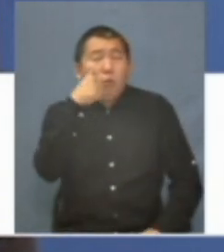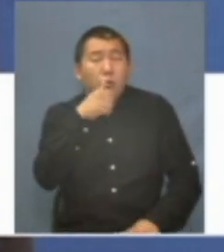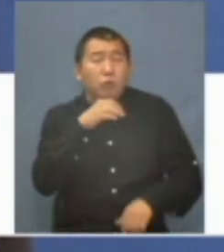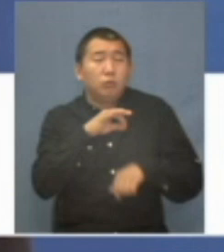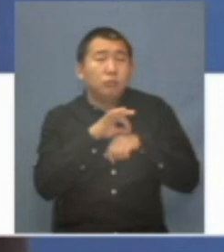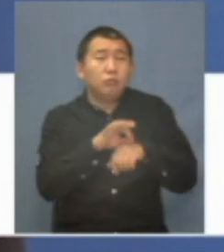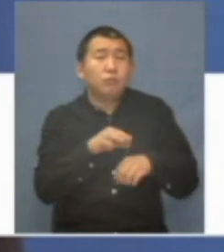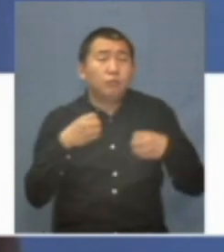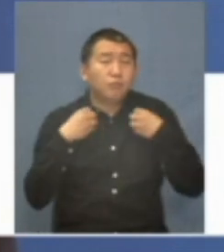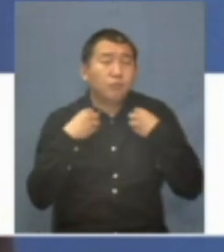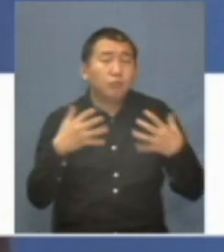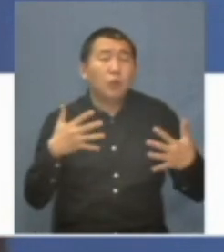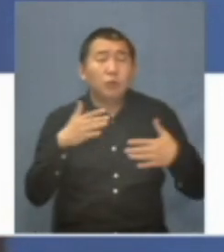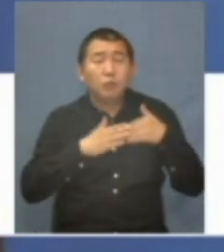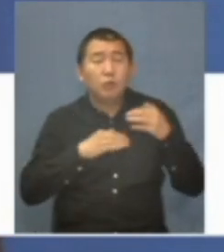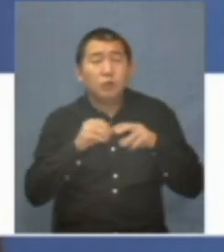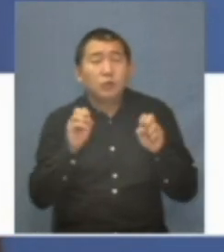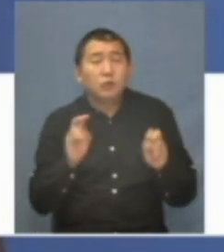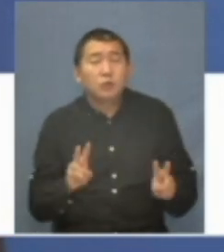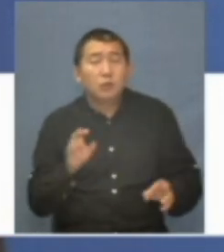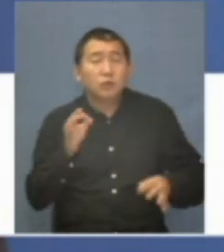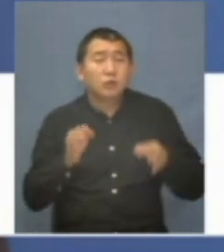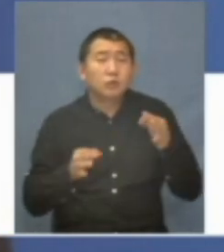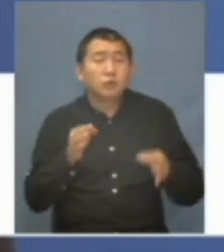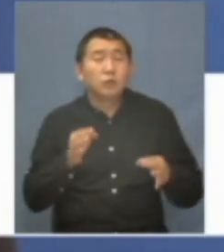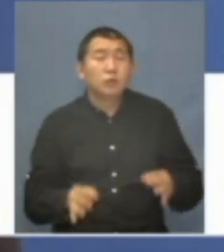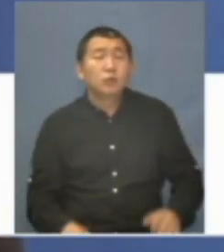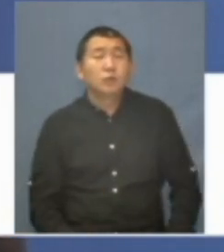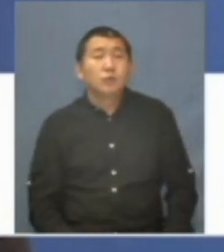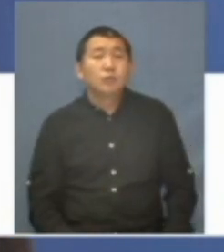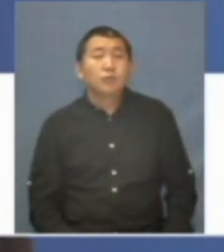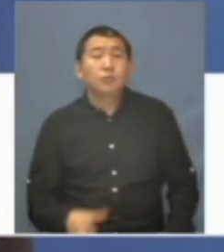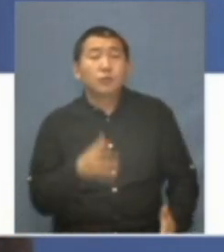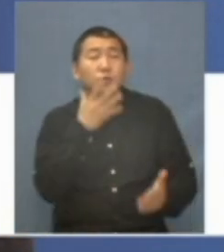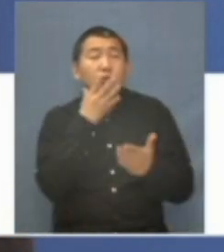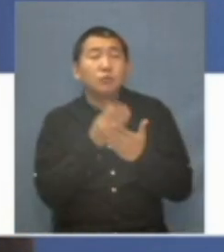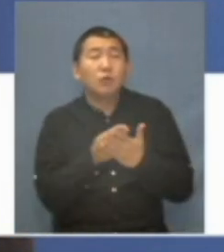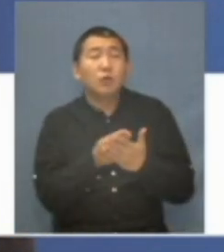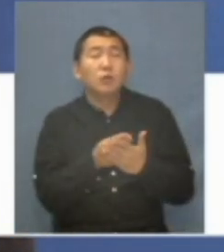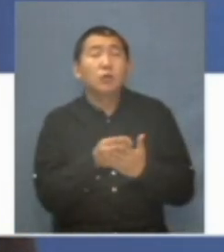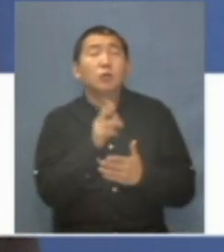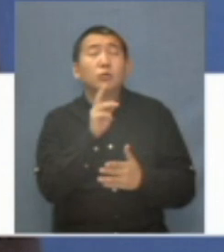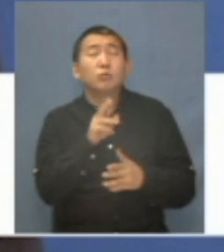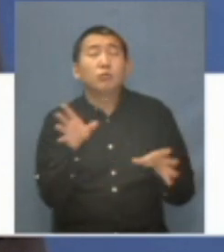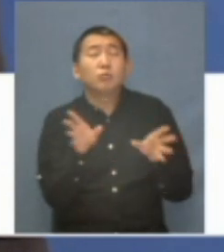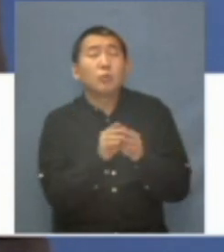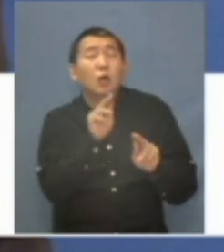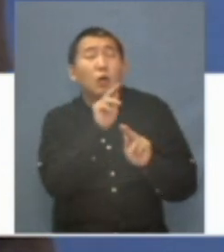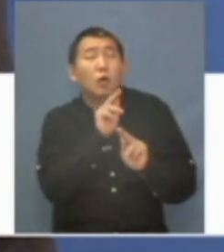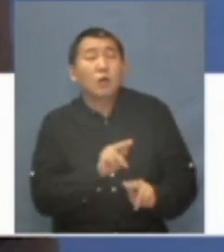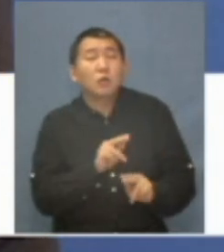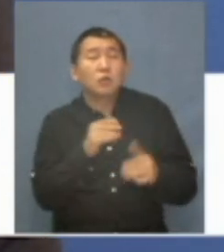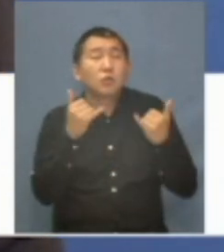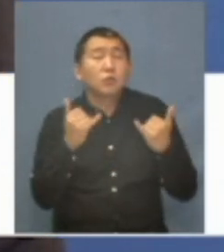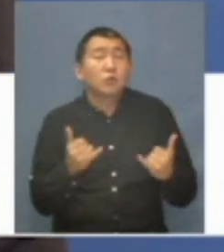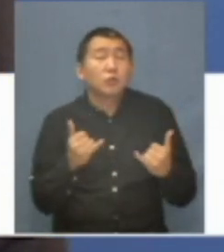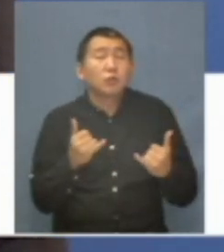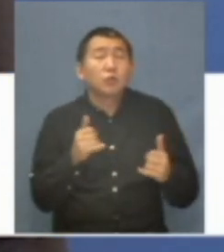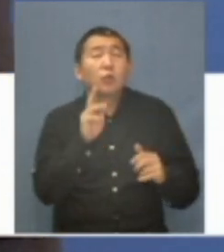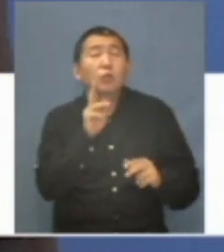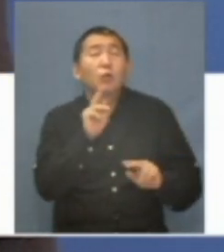аталған мерекемен мен өзіміздің әріптестерімді, сот жүйесінің ардагерлерін, бүгінде қызмет істеп